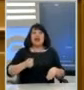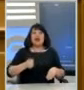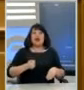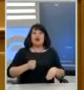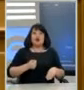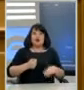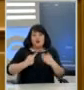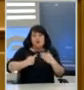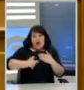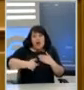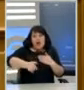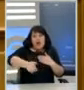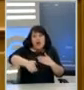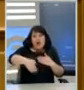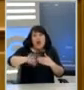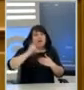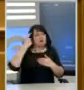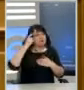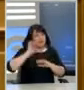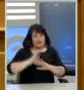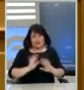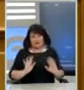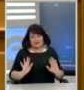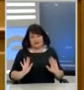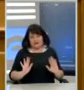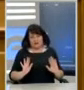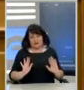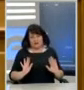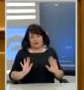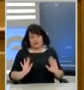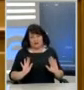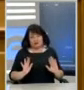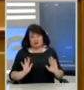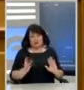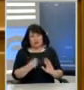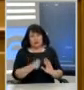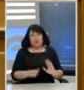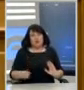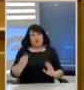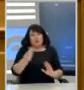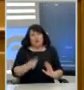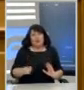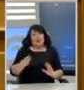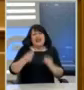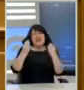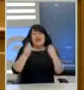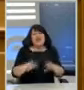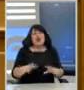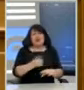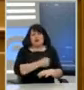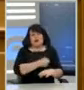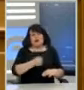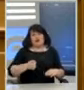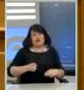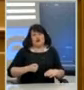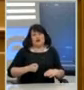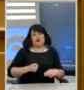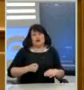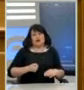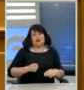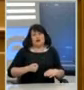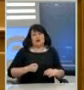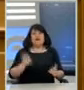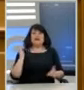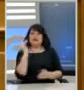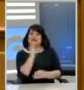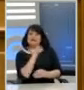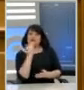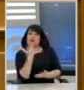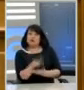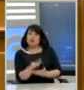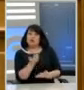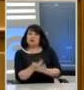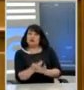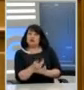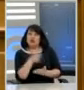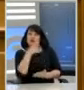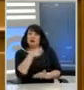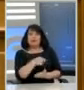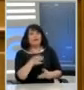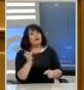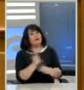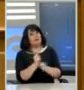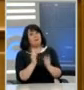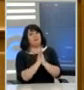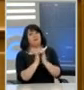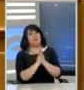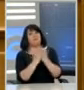χωρίς ημερομηνία λήξης. Φέρατε μεγαλύτερη λιτότητα, ακόμα και από αυτή που σας ζητούσαν. Μεγάλο